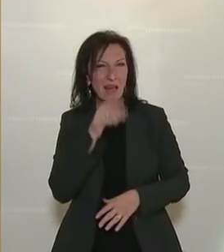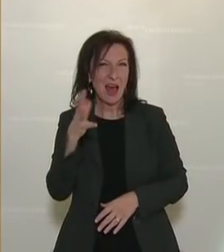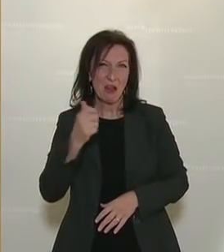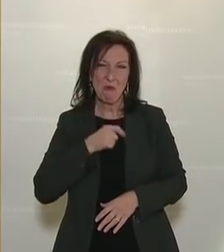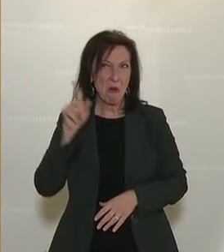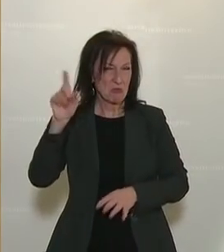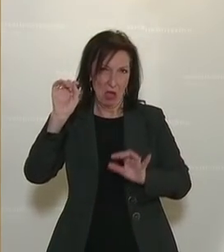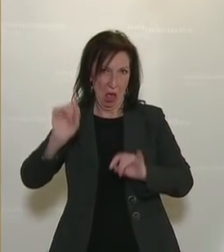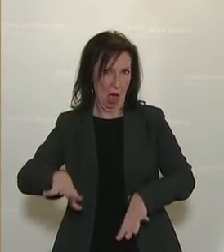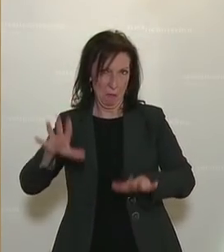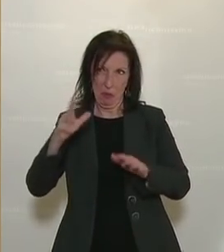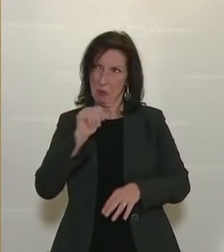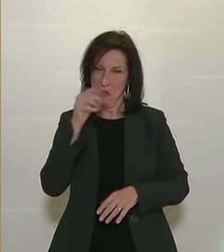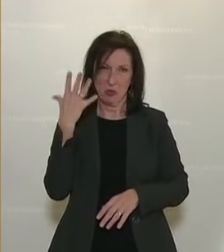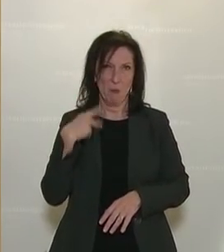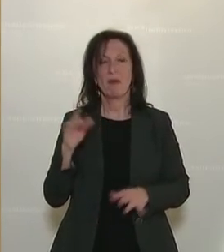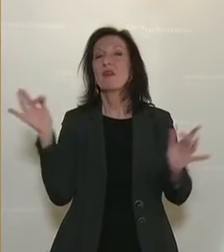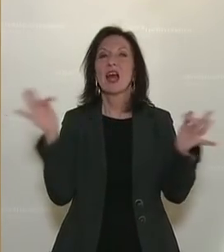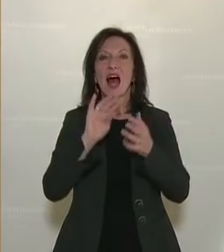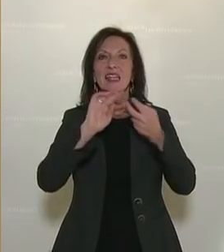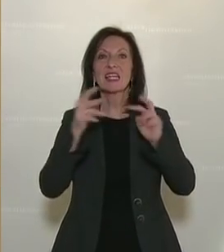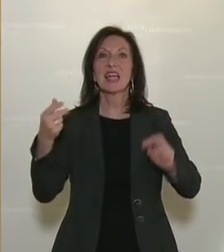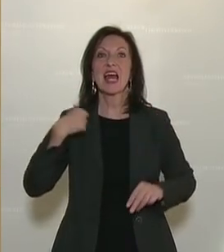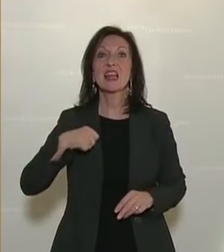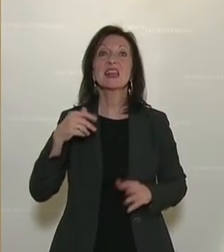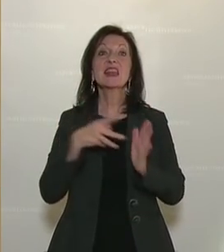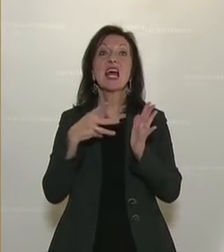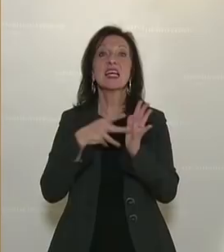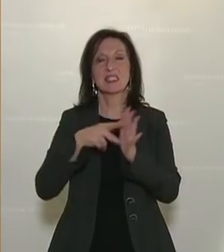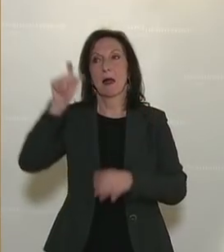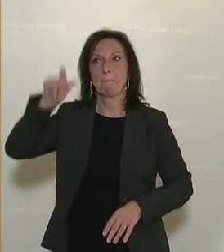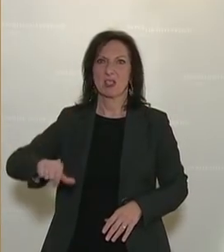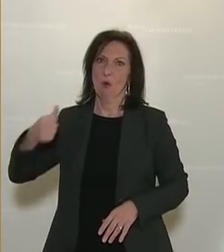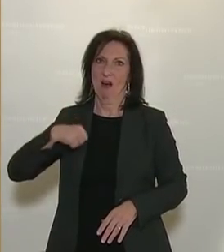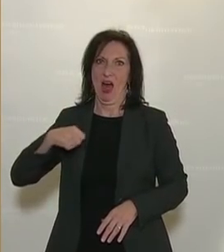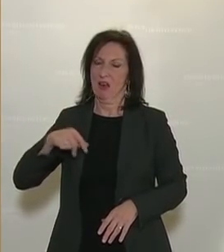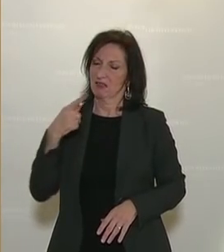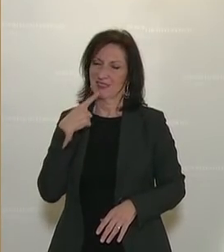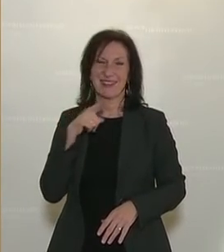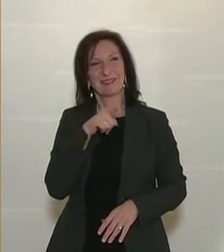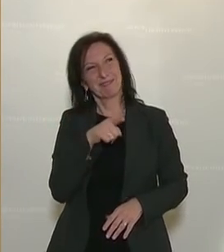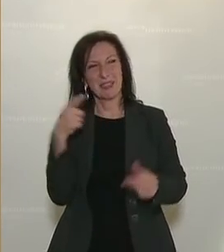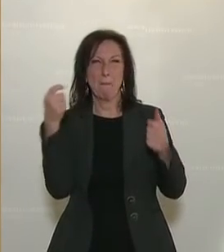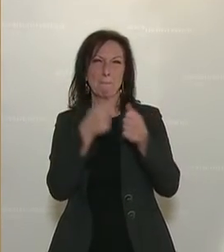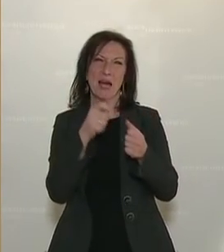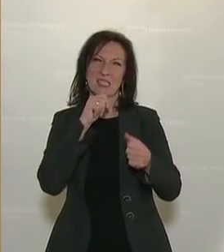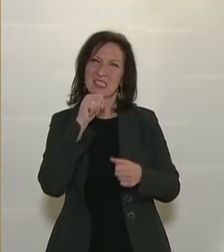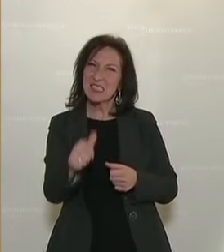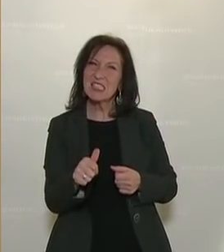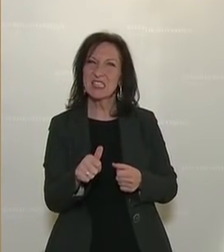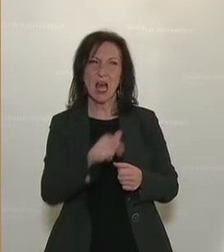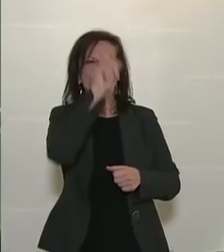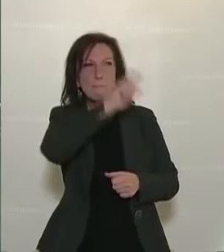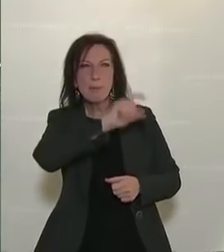abgekommen, das zu wiederholen. Der Antigentest ist laut Weiß nicht das richtige Instrument, um massenhaft Asymptomatische